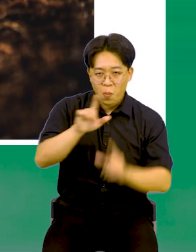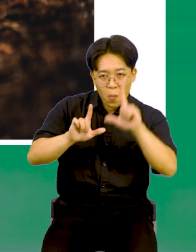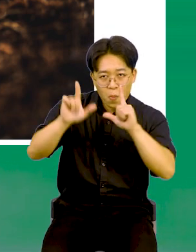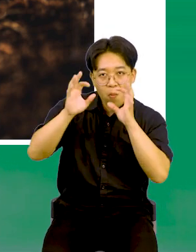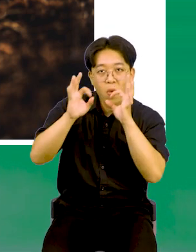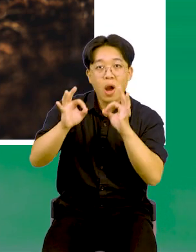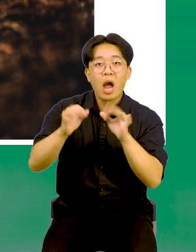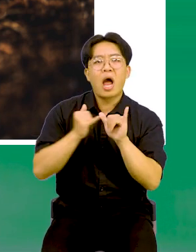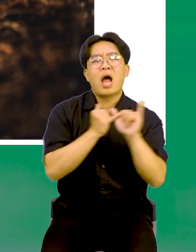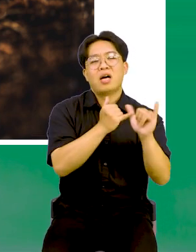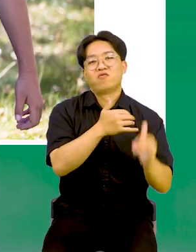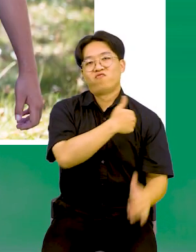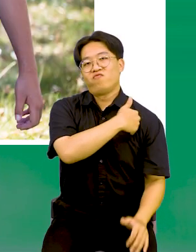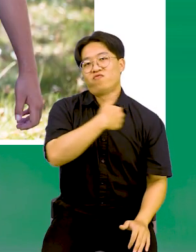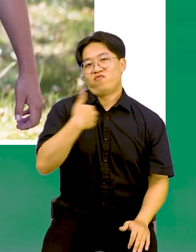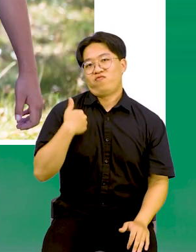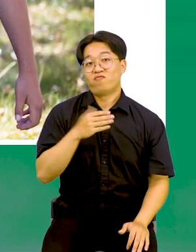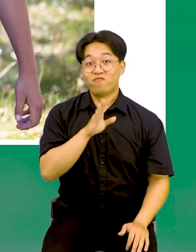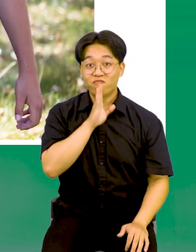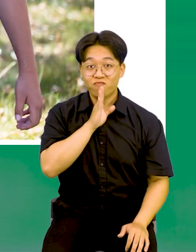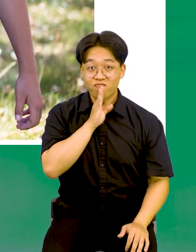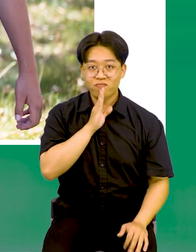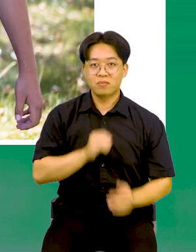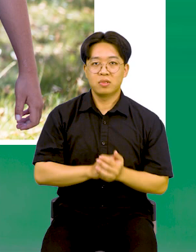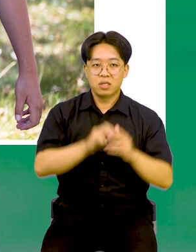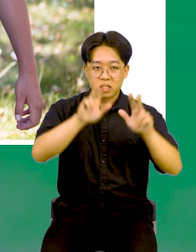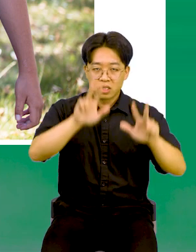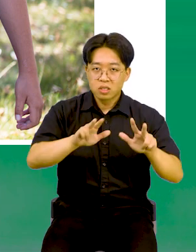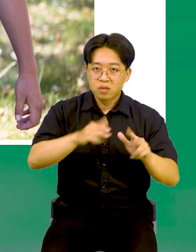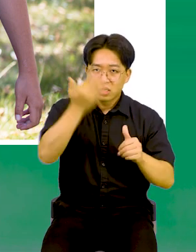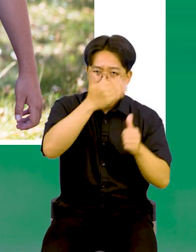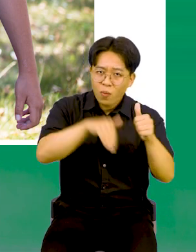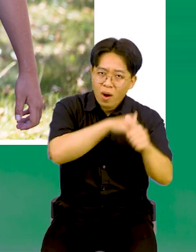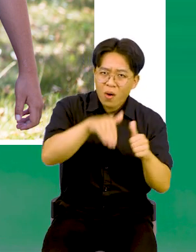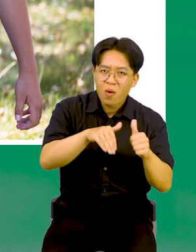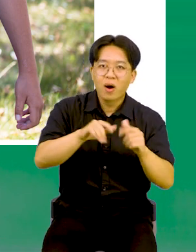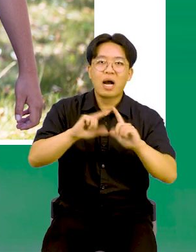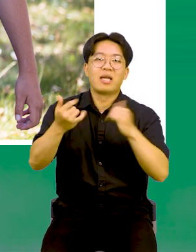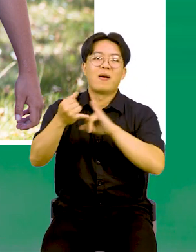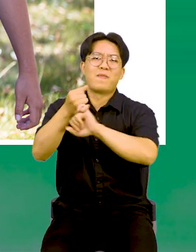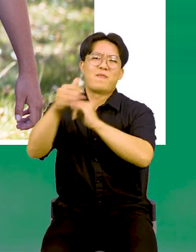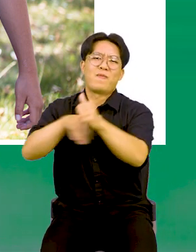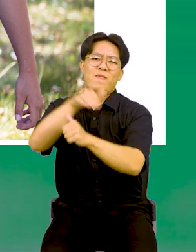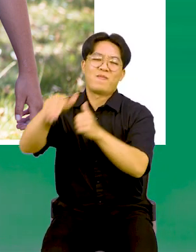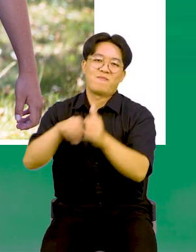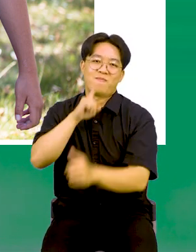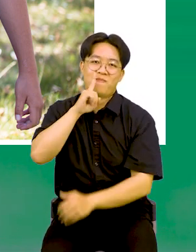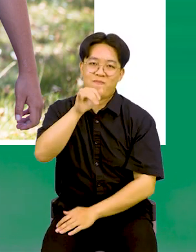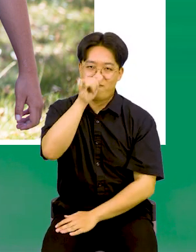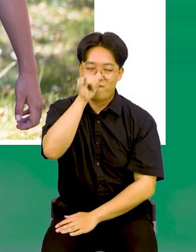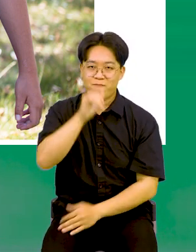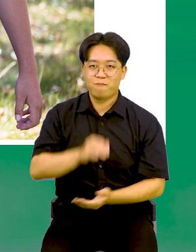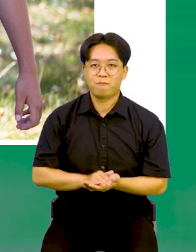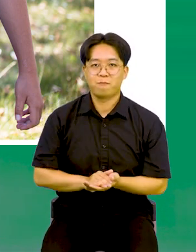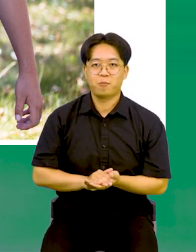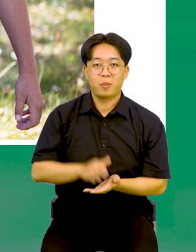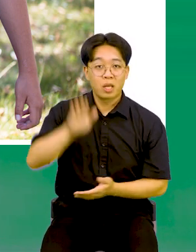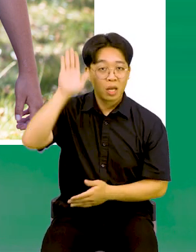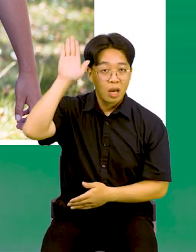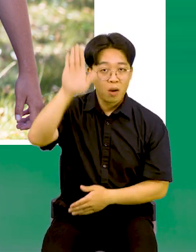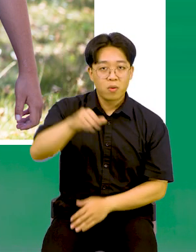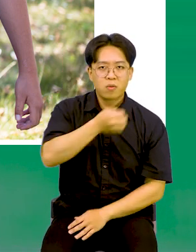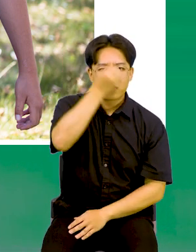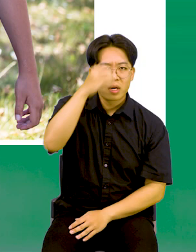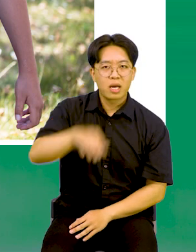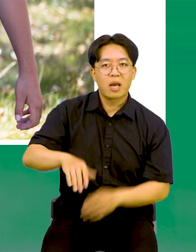받을 만하죠? 이제 친환경을 넘어서 필환경 시대라고 하잖아요. 시는 앞으로도 지자체가 할 수